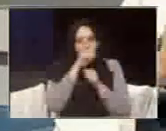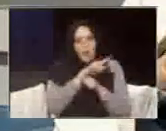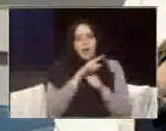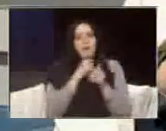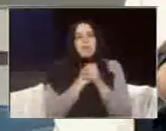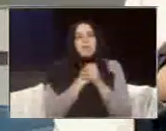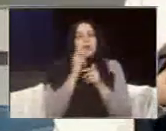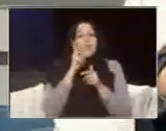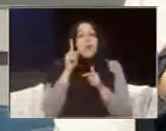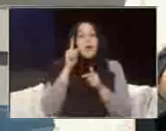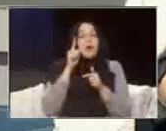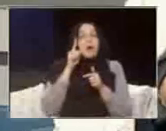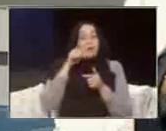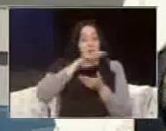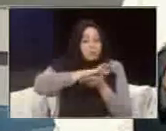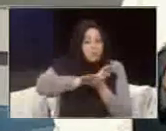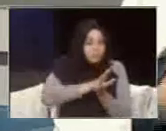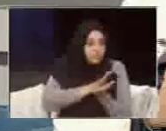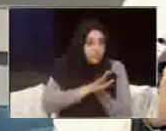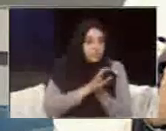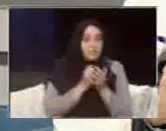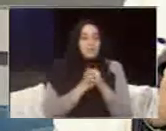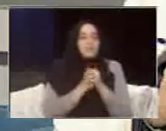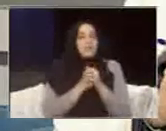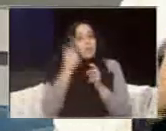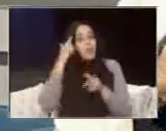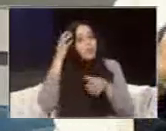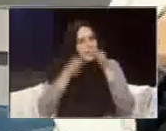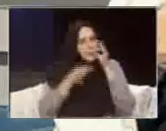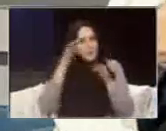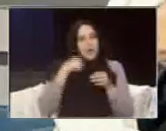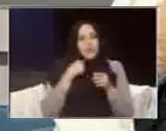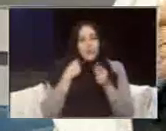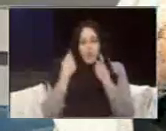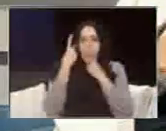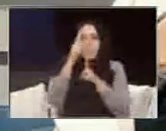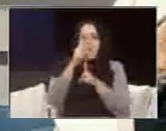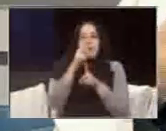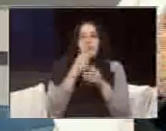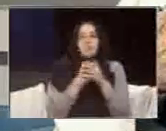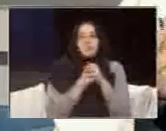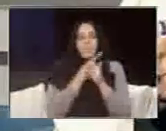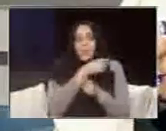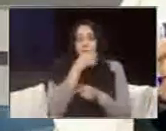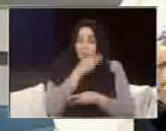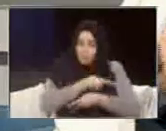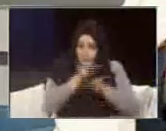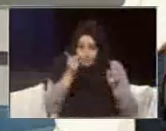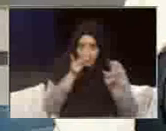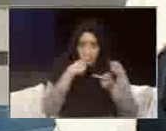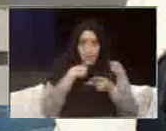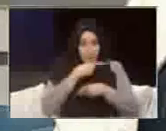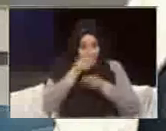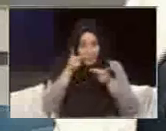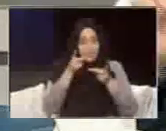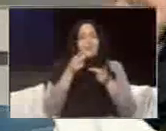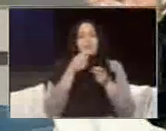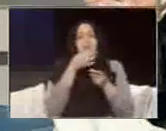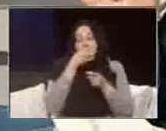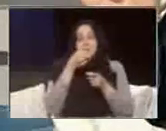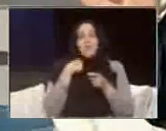مظلومة من ناحية نوقفوا معك قضائيا، نقولها لك مباشرة على الهواء مباشرة. وزيد حاجة